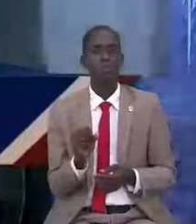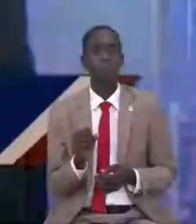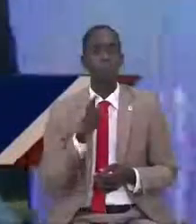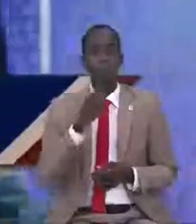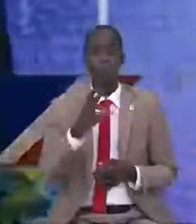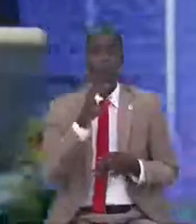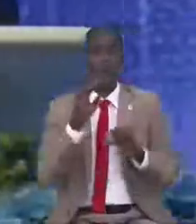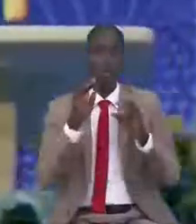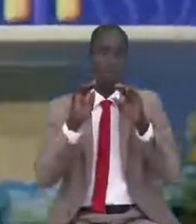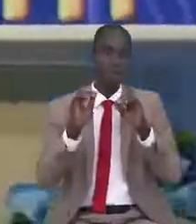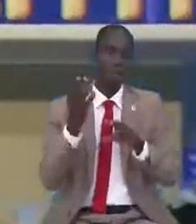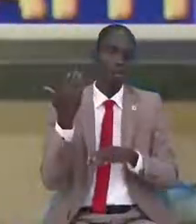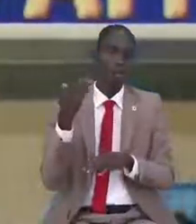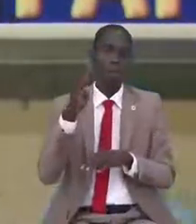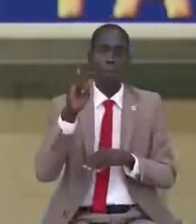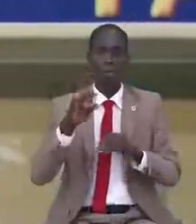Oui,